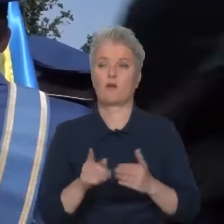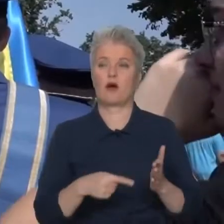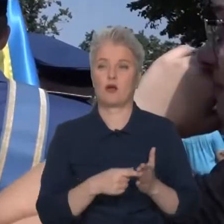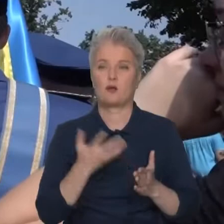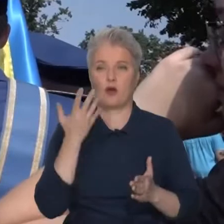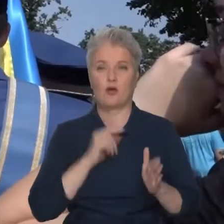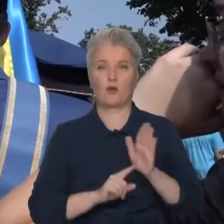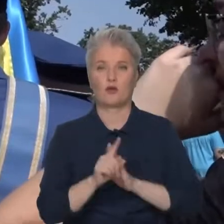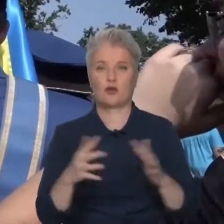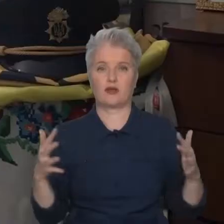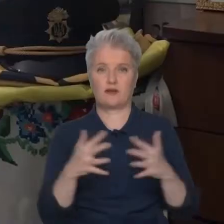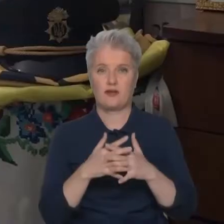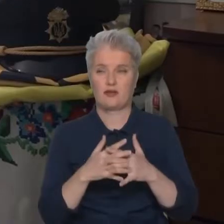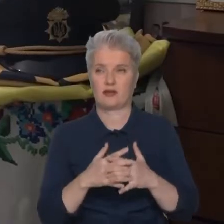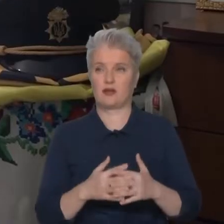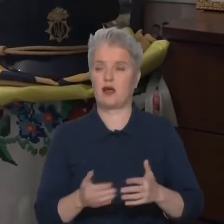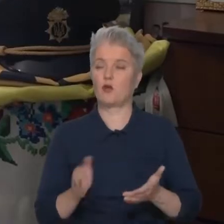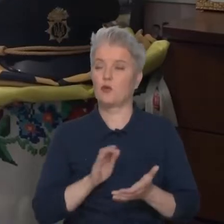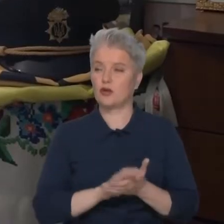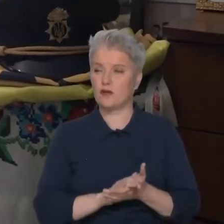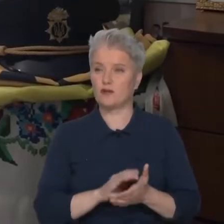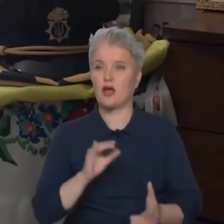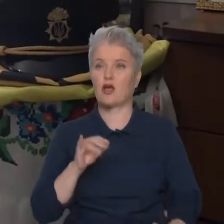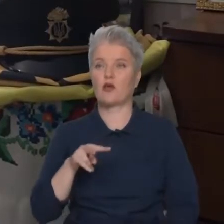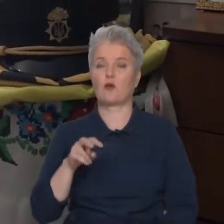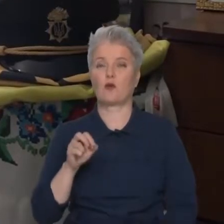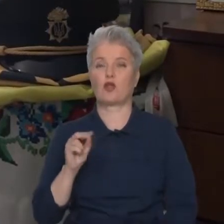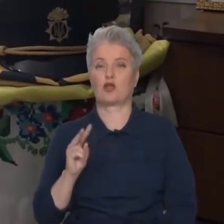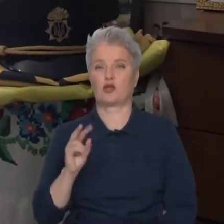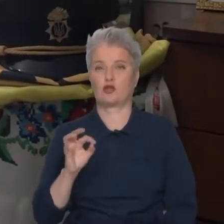коли розпочалася війна. Він познайомився з Юлечкою.